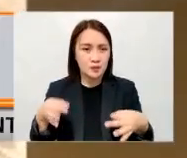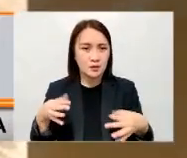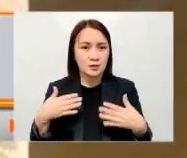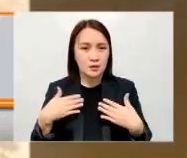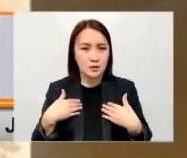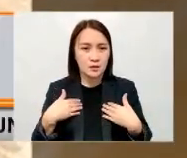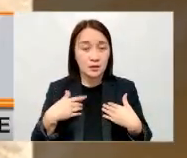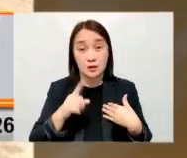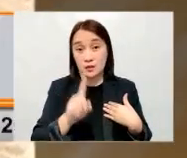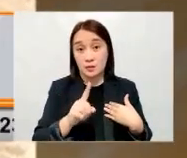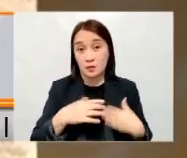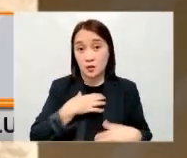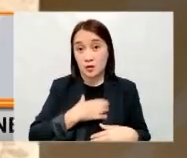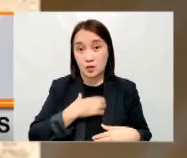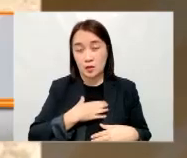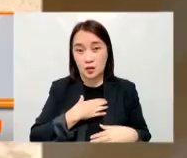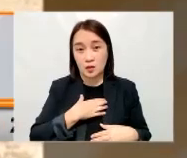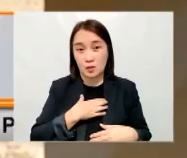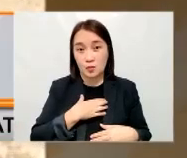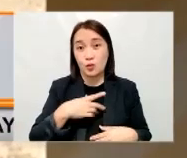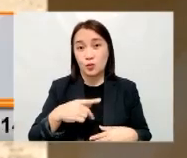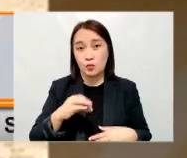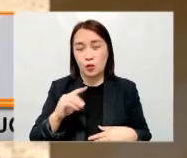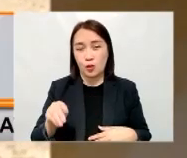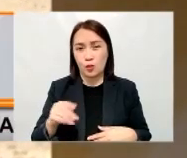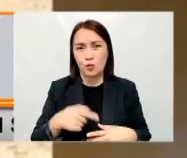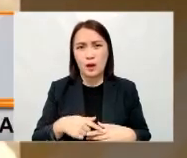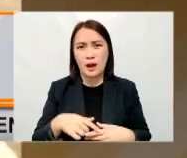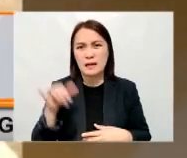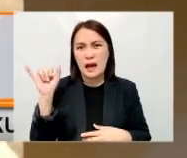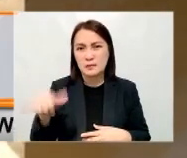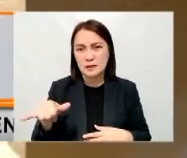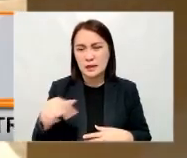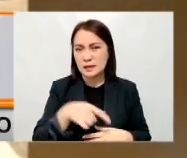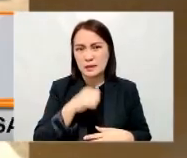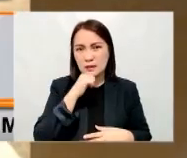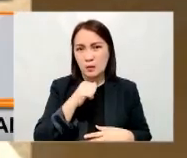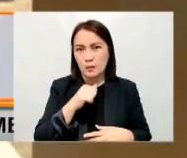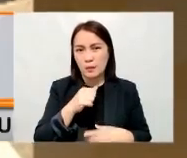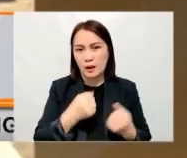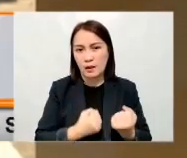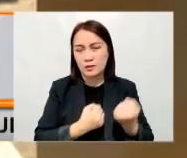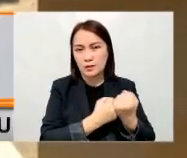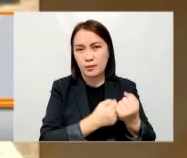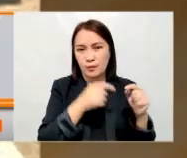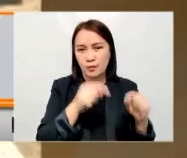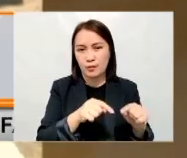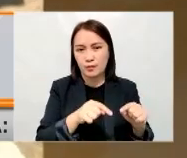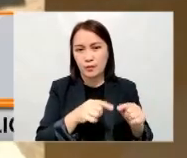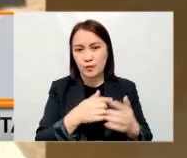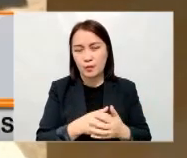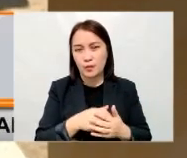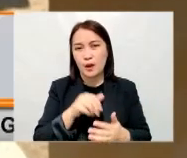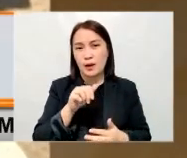Isa pa sa inireklamo ni Pok Wang kay Lee ay ang kanyang pagiging absentee father umano sa anak nila na si Malia. Bagay